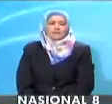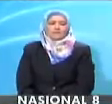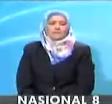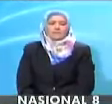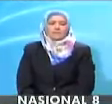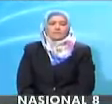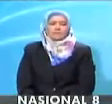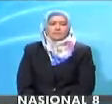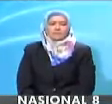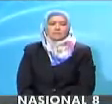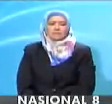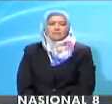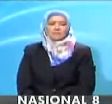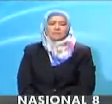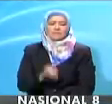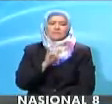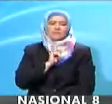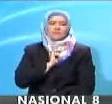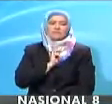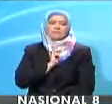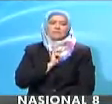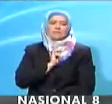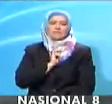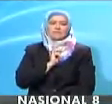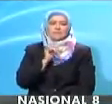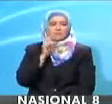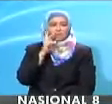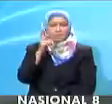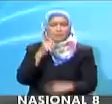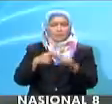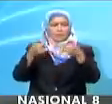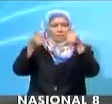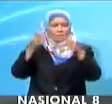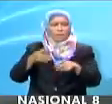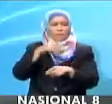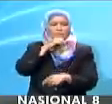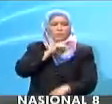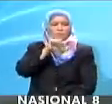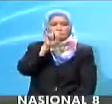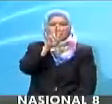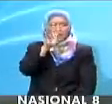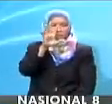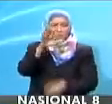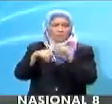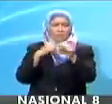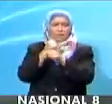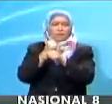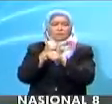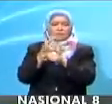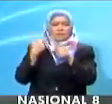Suarez, jadi saya tengah mengintai dia baru 25 tahun. Tapi buat masa ni saya kena cari duit dulu pasal dia mahal.